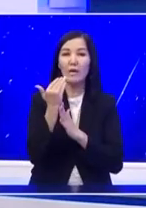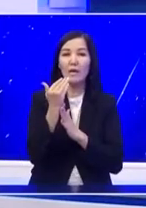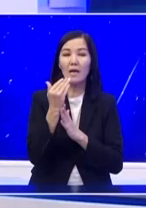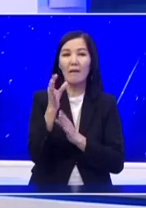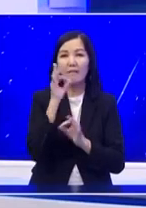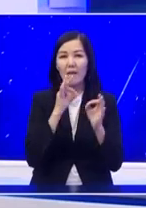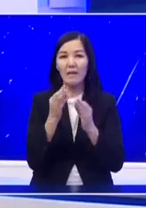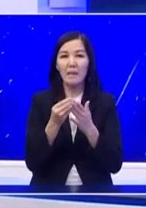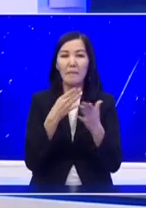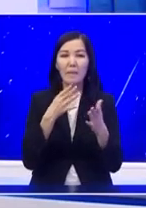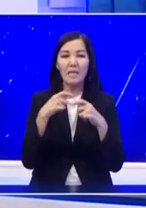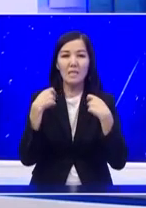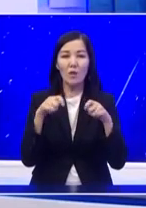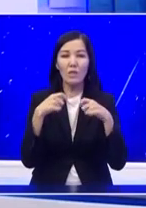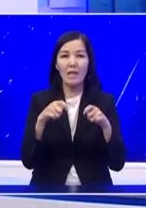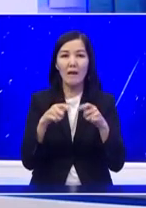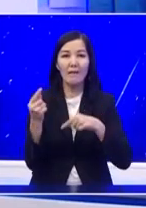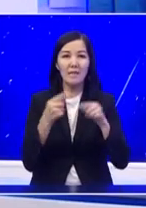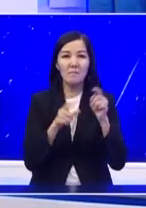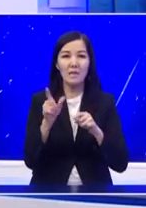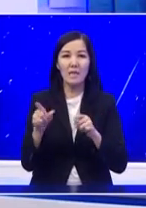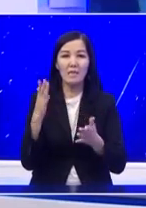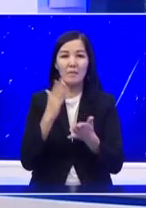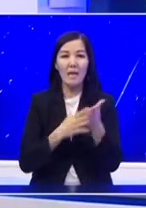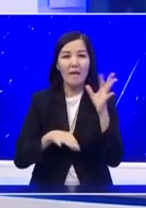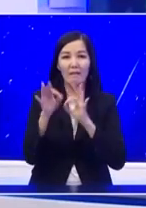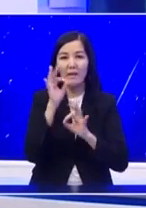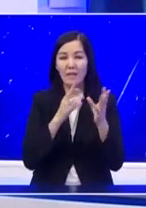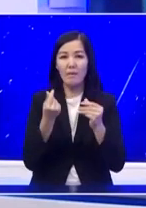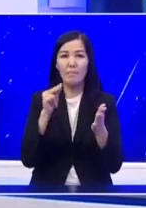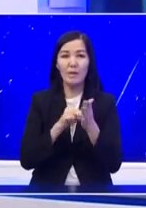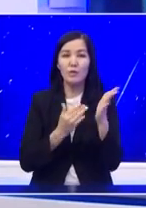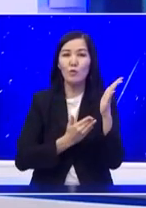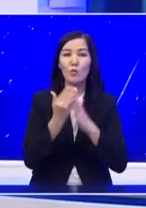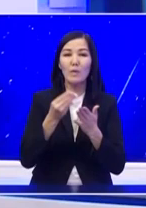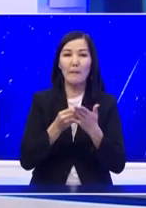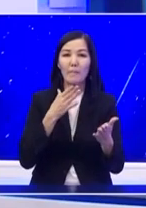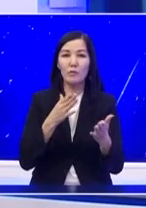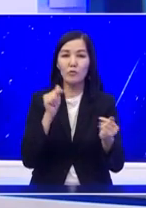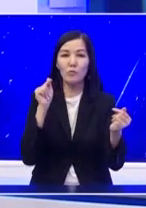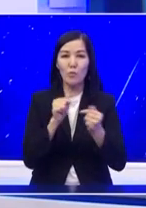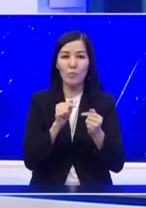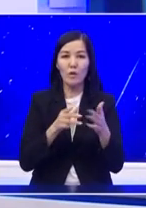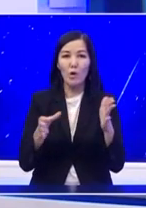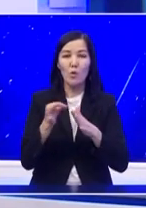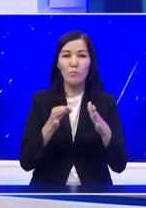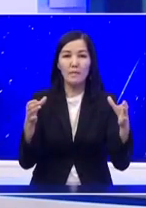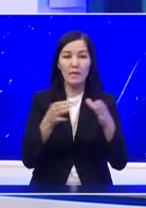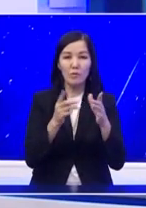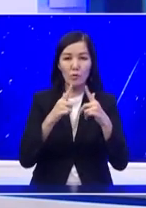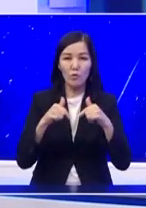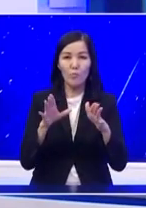препараттарды қымбатқа саудалаған кәсіпкерлер де кездеседі. Дәрі-дәрмектің бағасын негізсіз көтергендермен күресу үшін облыстан